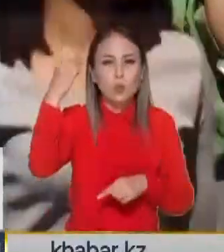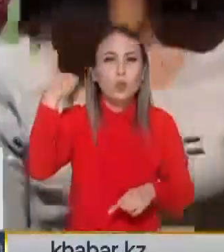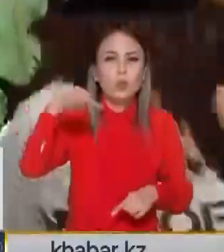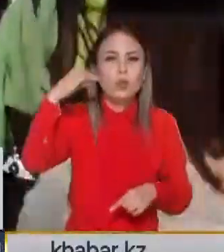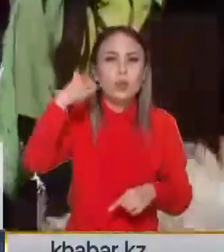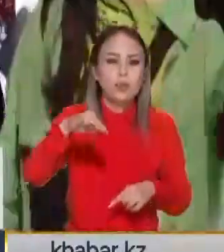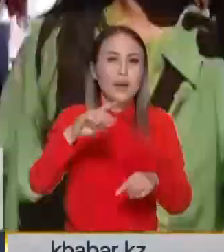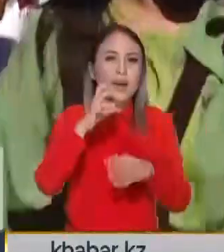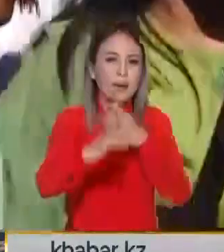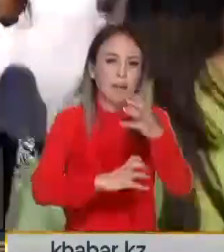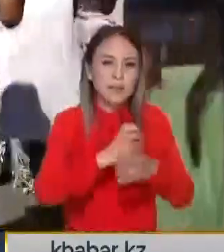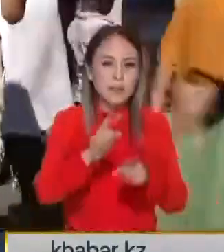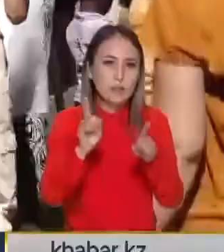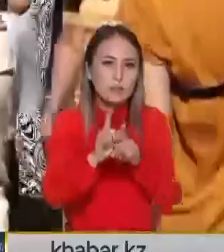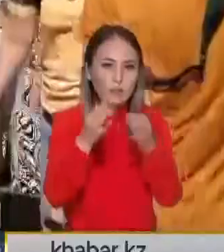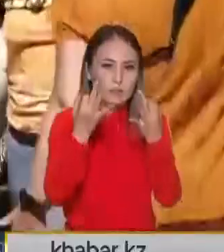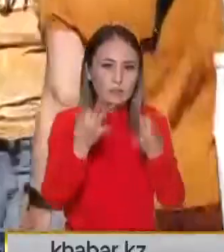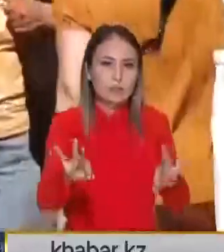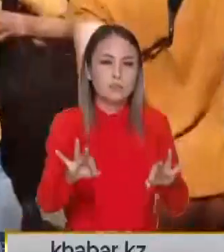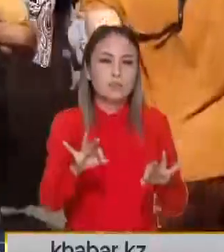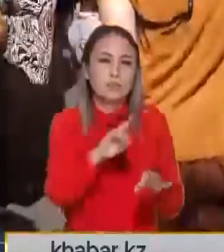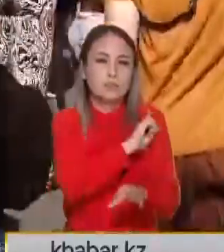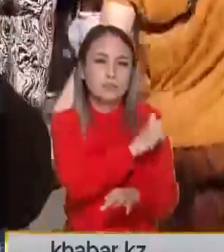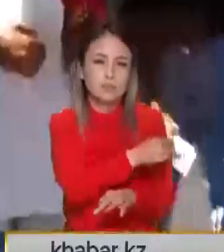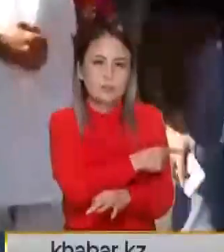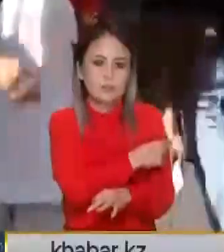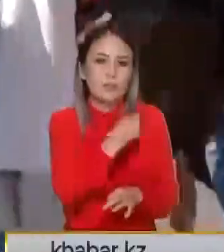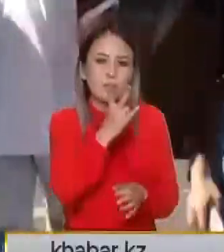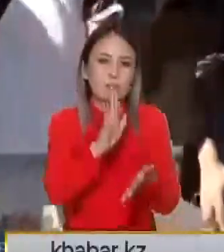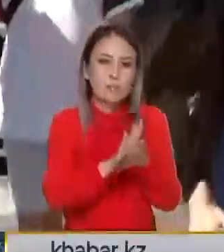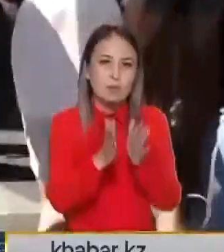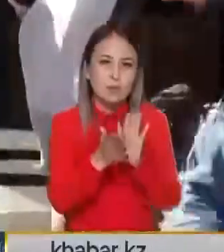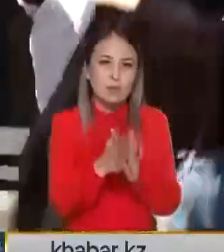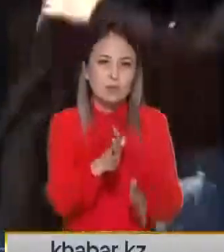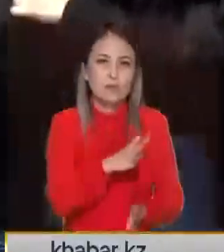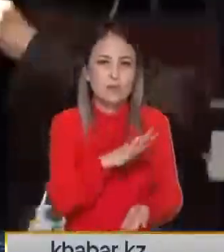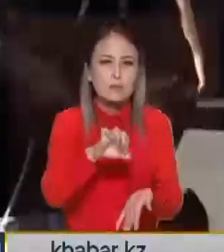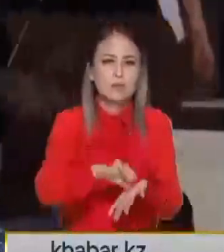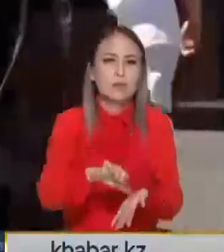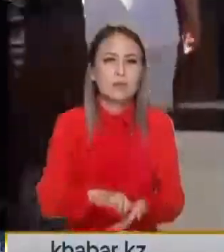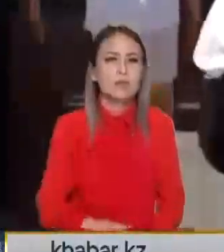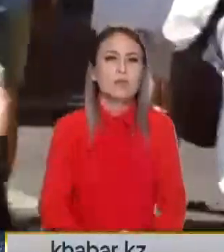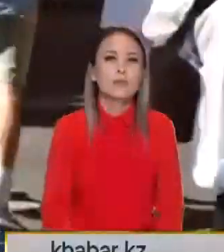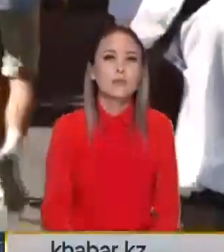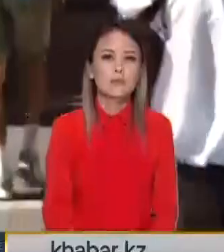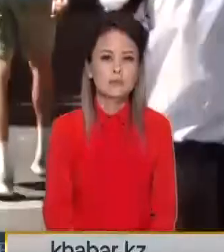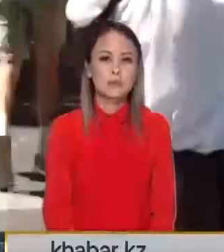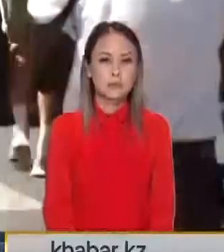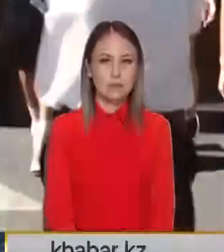Түркияның Түркістанды әлемнің өркендеген күші ретінде қалыптастыруға үлес қосатынын атап өтті.